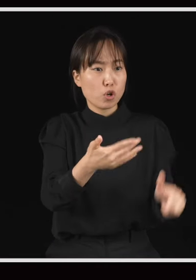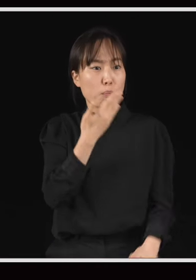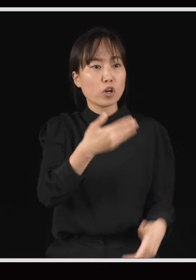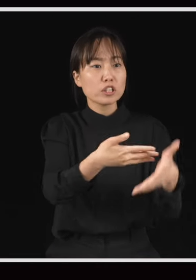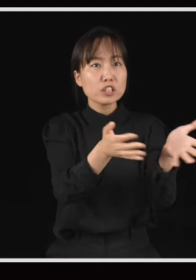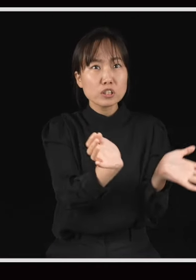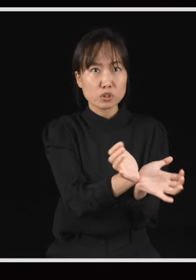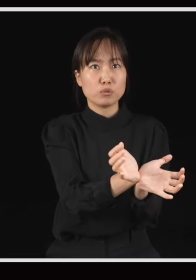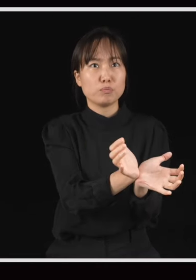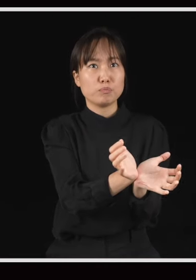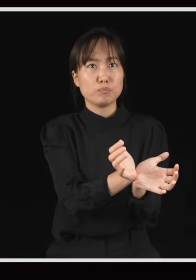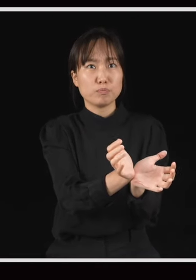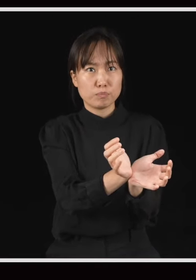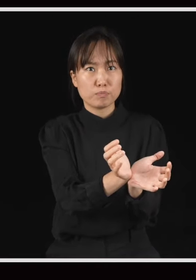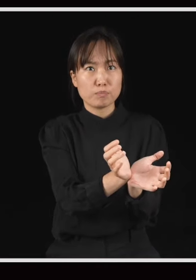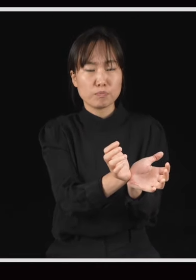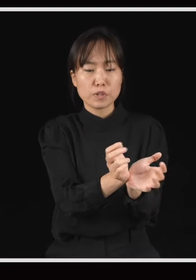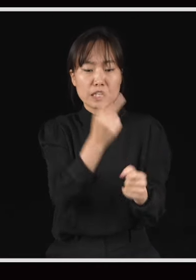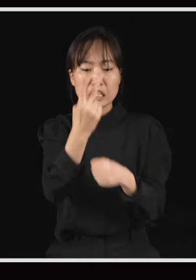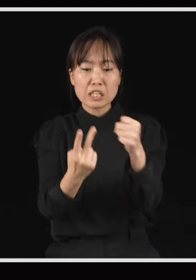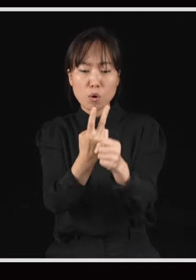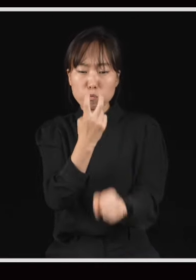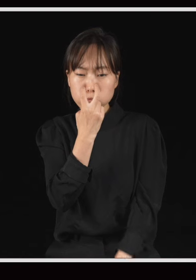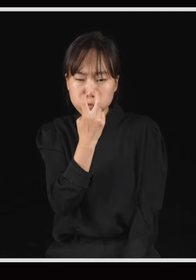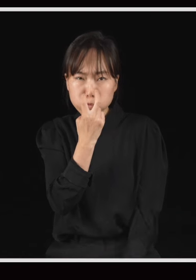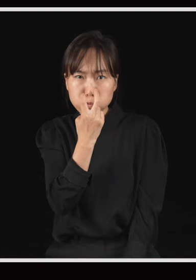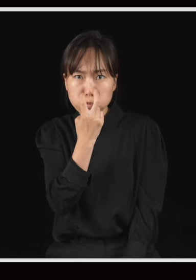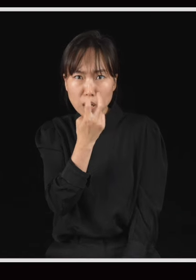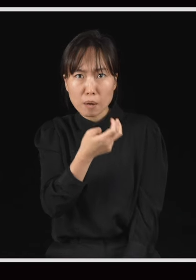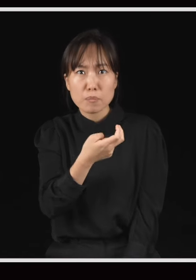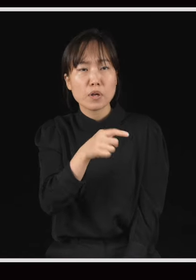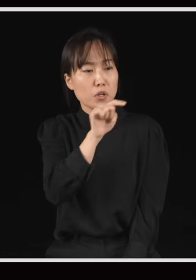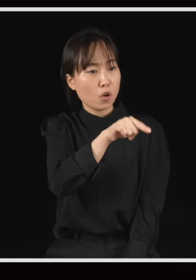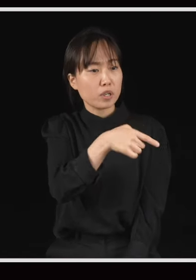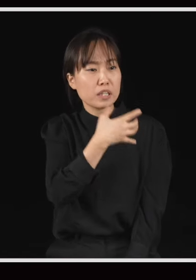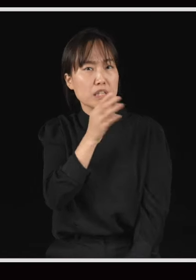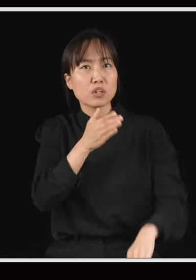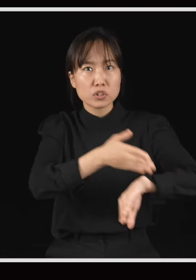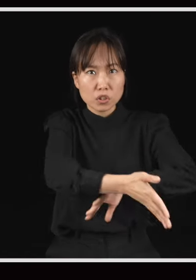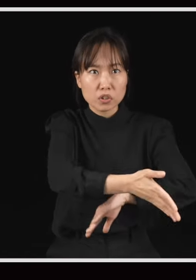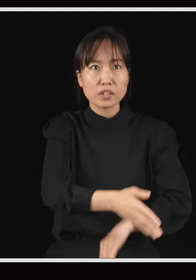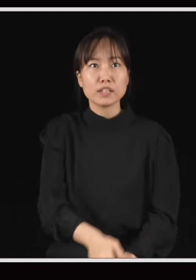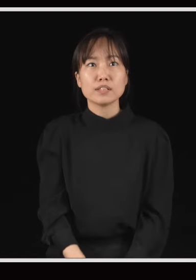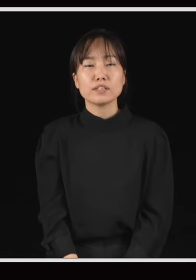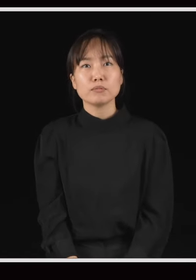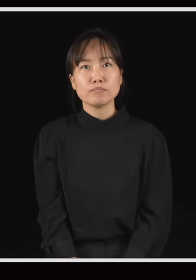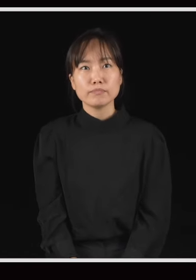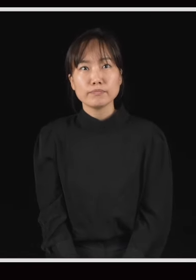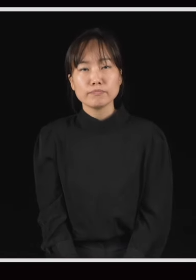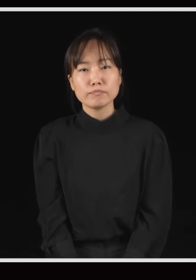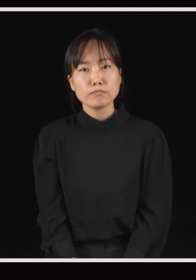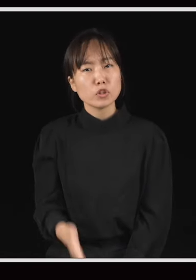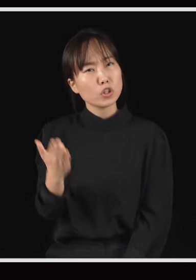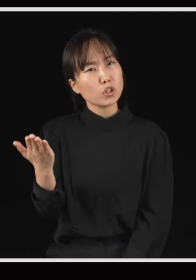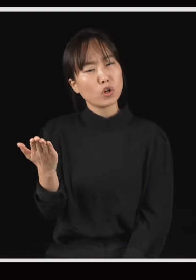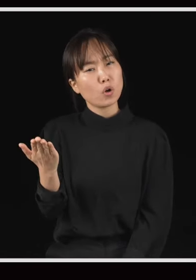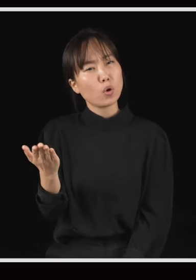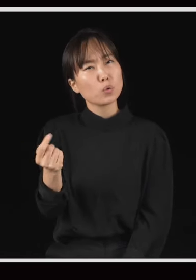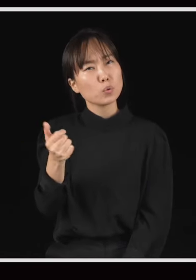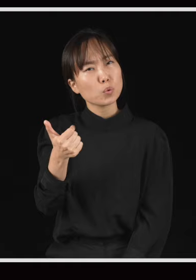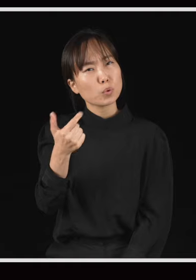한 25% 정도 줄여서 드신 그룹이랑 2년 정도 관찰을 해보면 노화 속도가 큰 폭으로 떨어집니다. 이거는